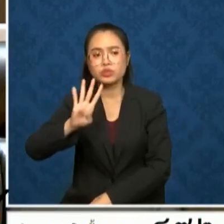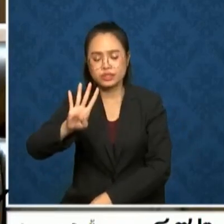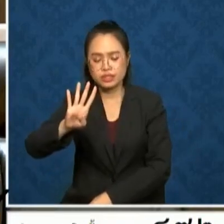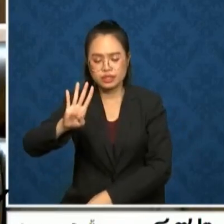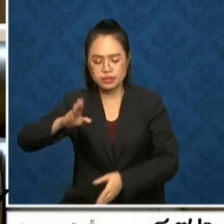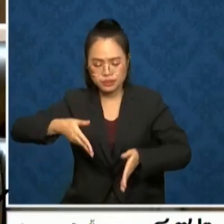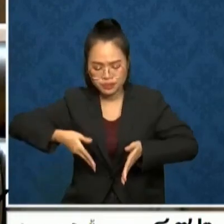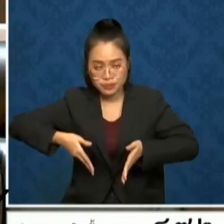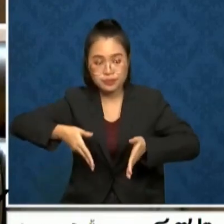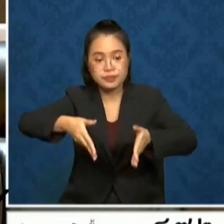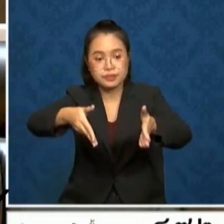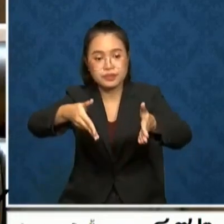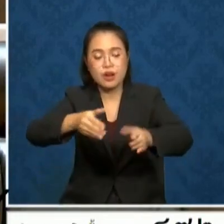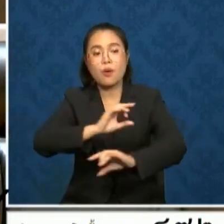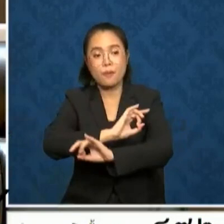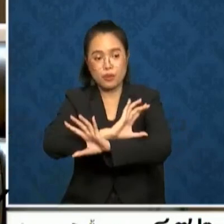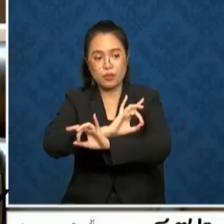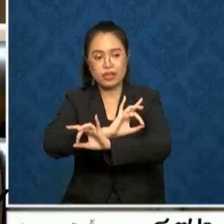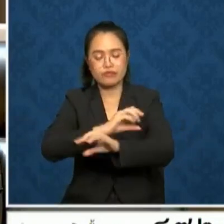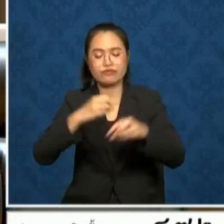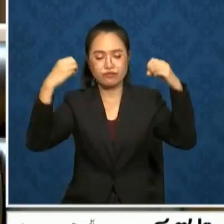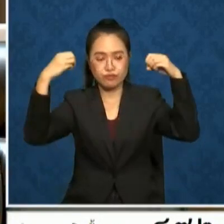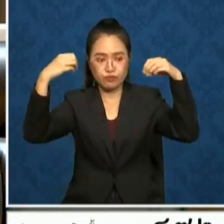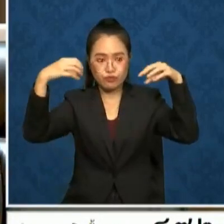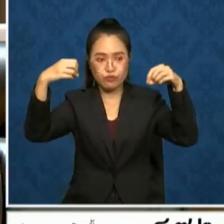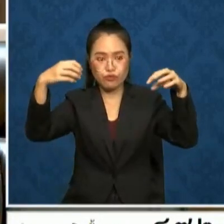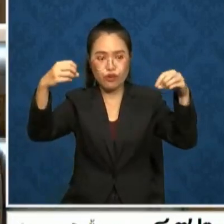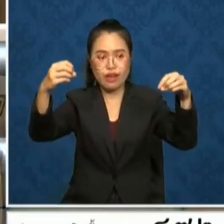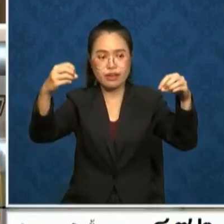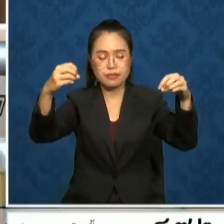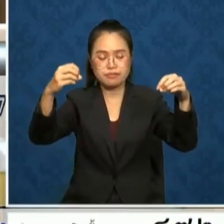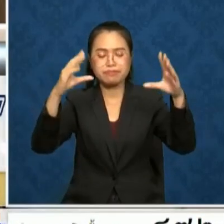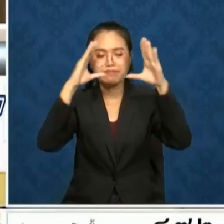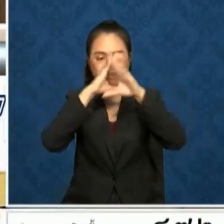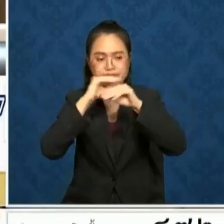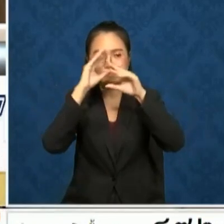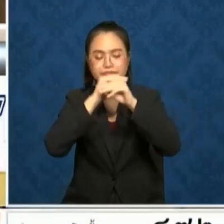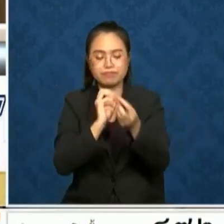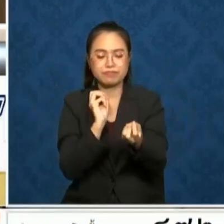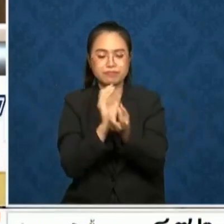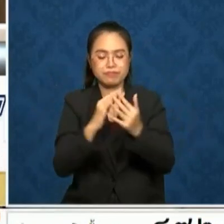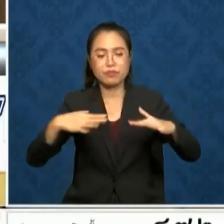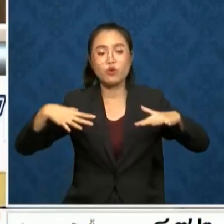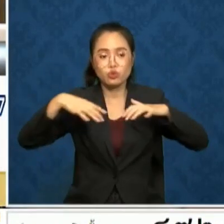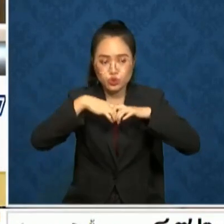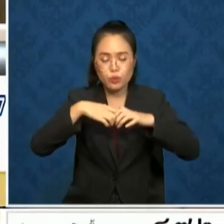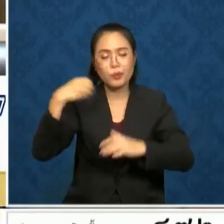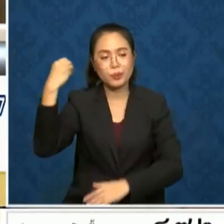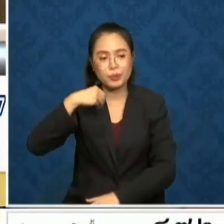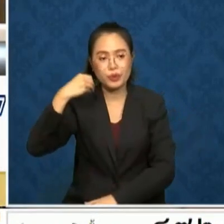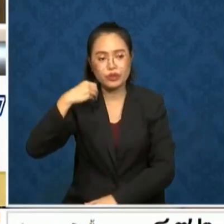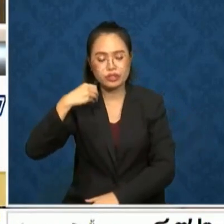งอำเภอท่ายางจังหวัดเพชรบุรียังขาดแคลนไฟส่องสว่างตลอดเส้นทางทำให้เกิดอุบัติเหตุบ่อยครั้งจนทำ